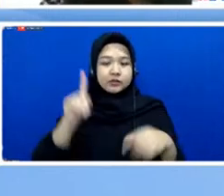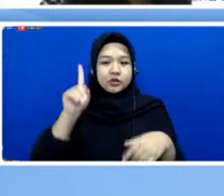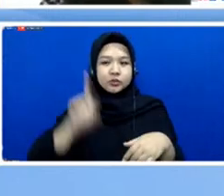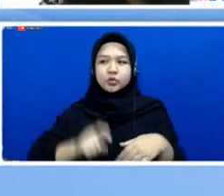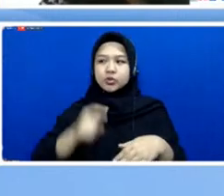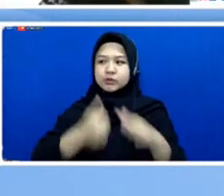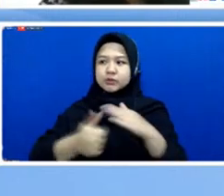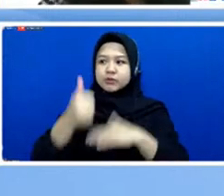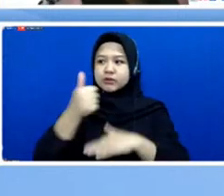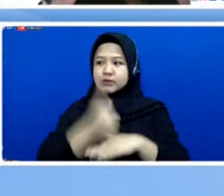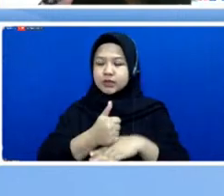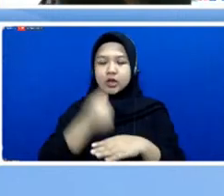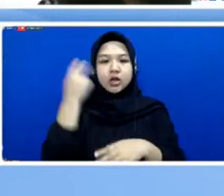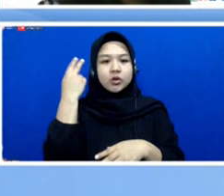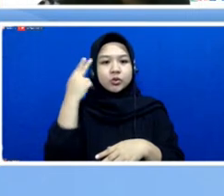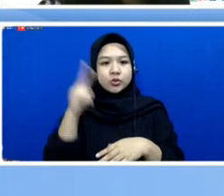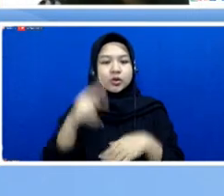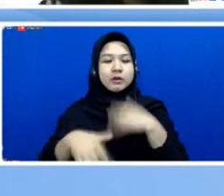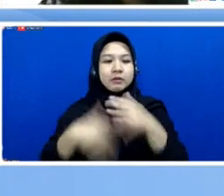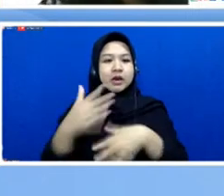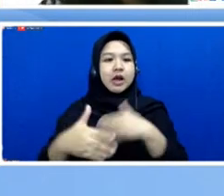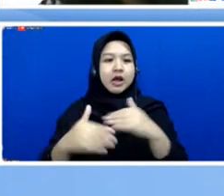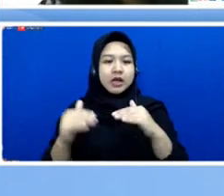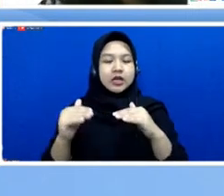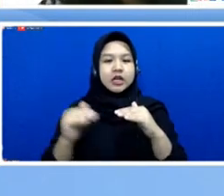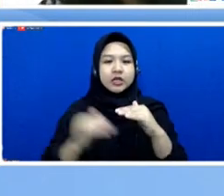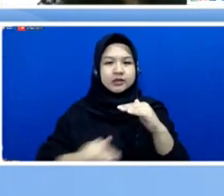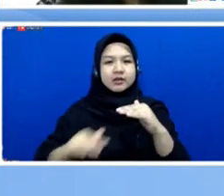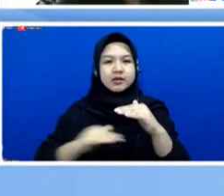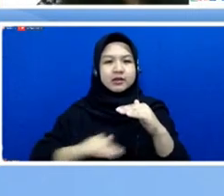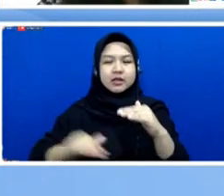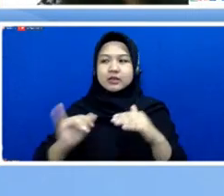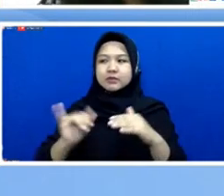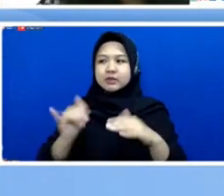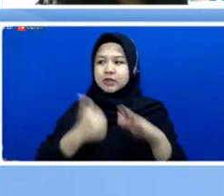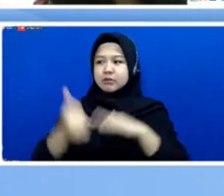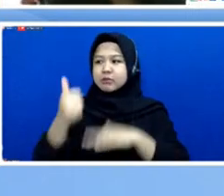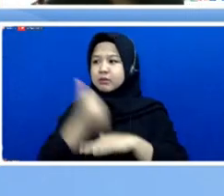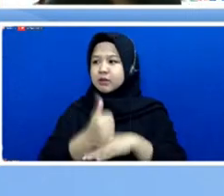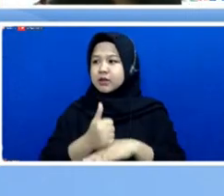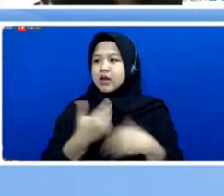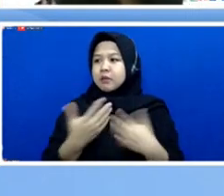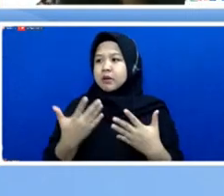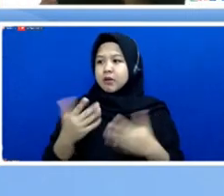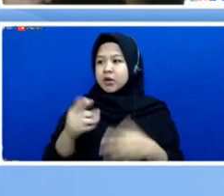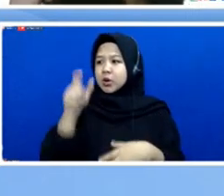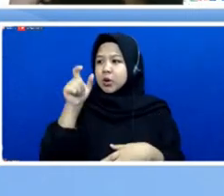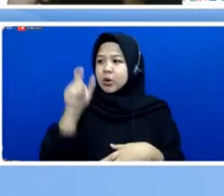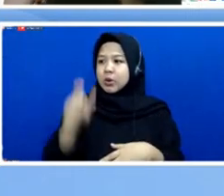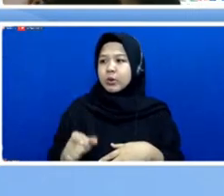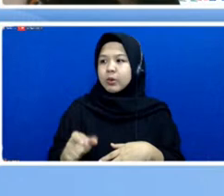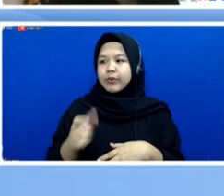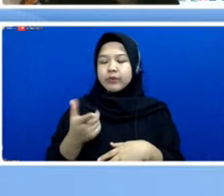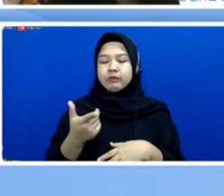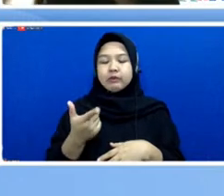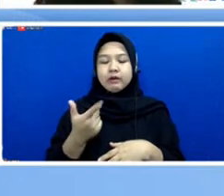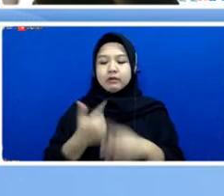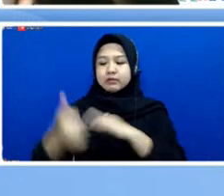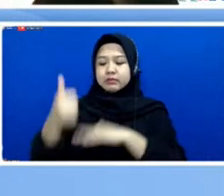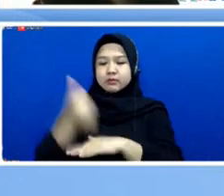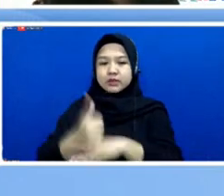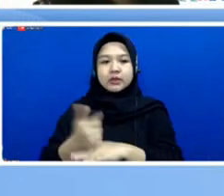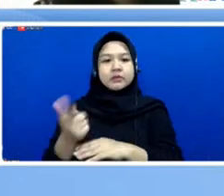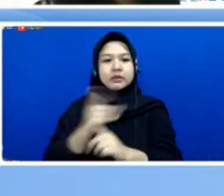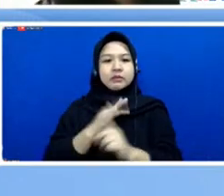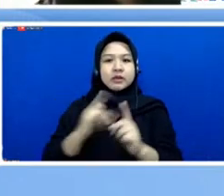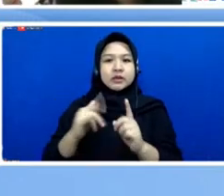kepemimpinan untuk penanganan di hulu ini gitu. Kepemimpinan bagaimana seorang leader di sini bisa masyarakat sendiri, bisa